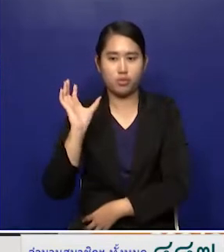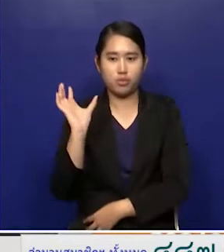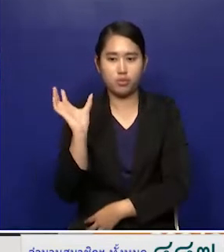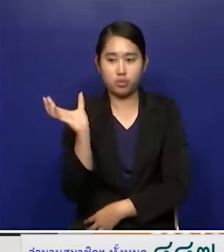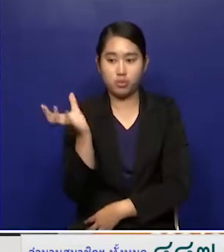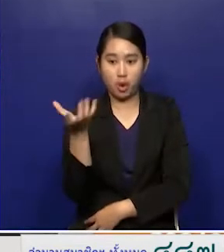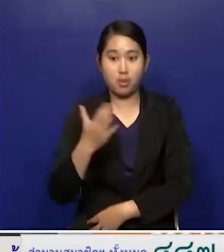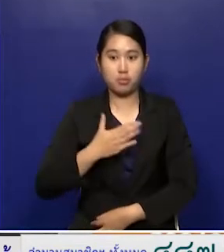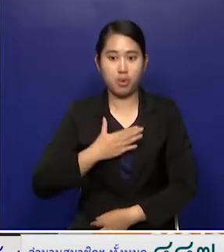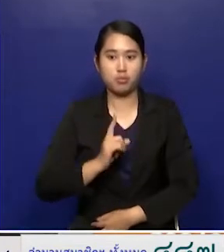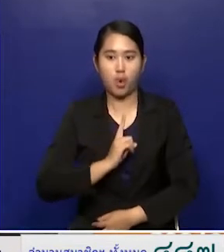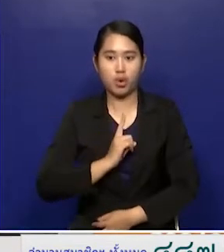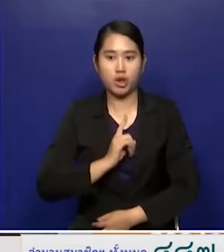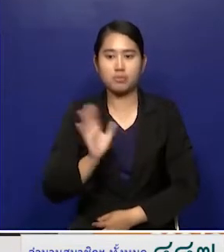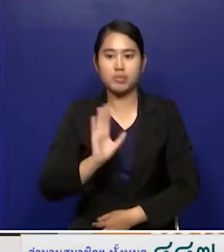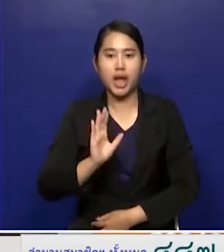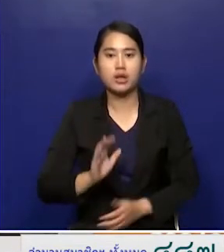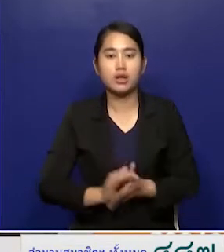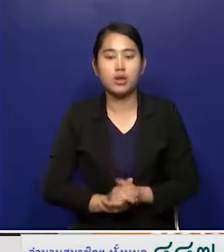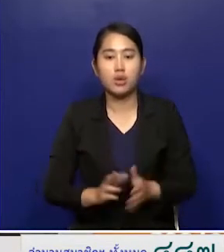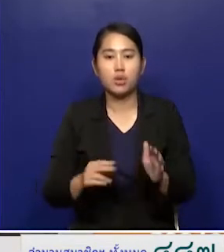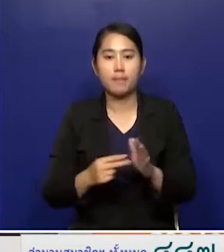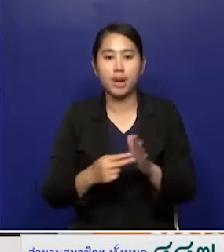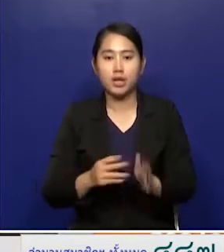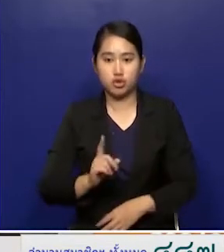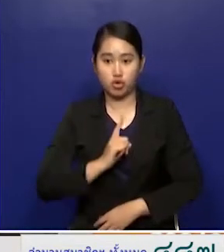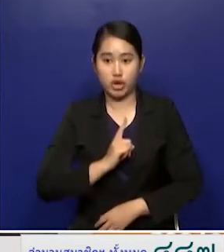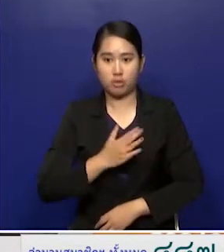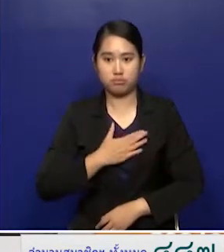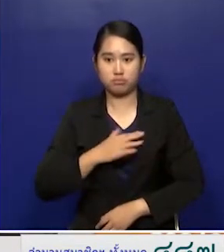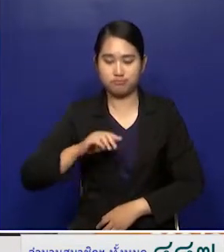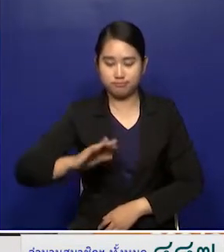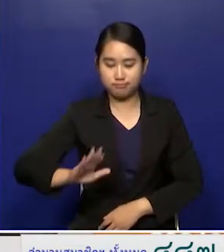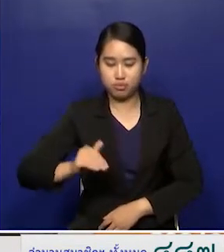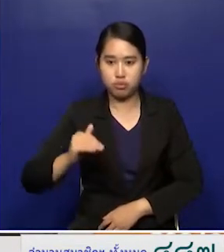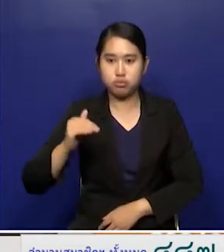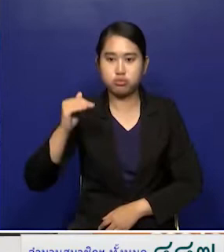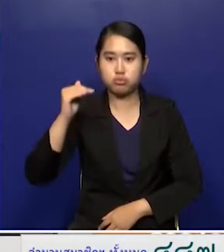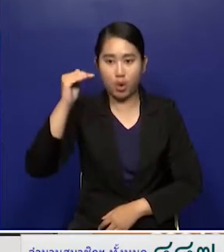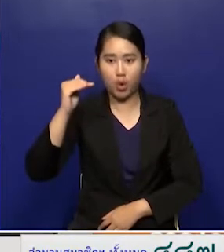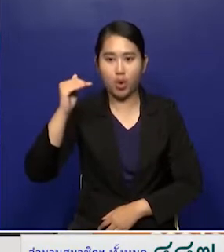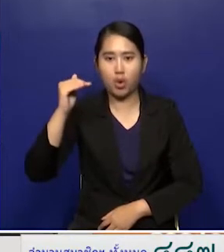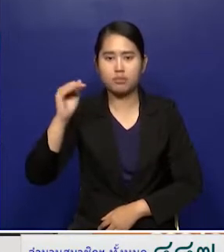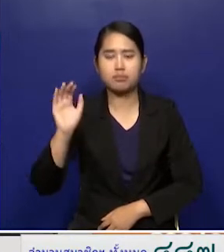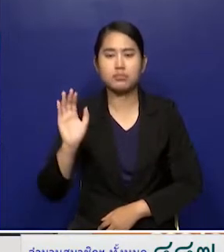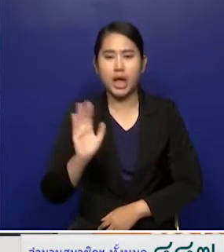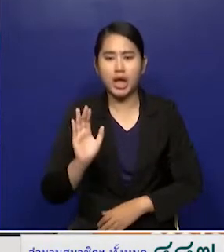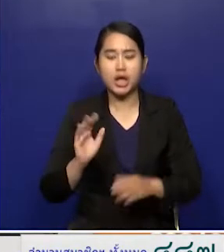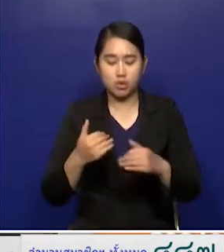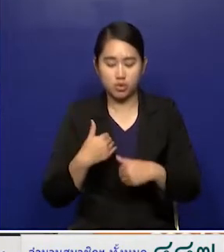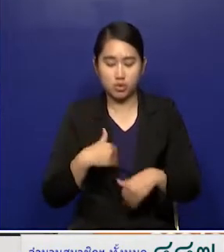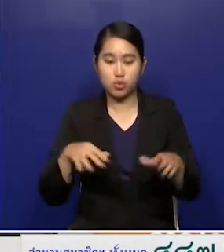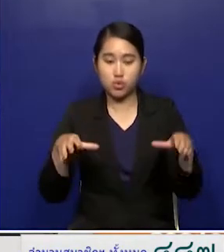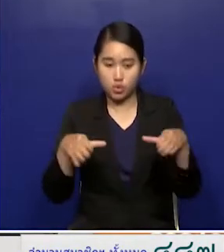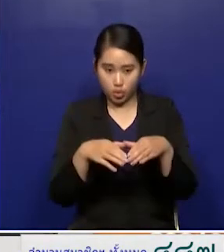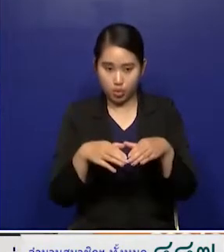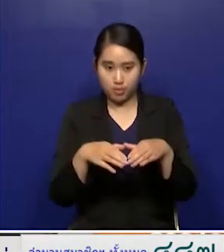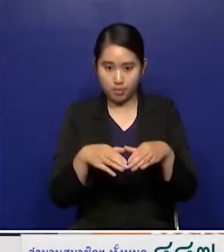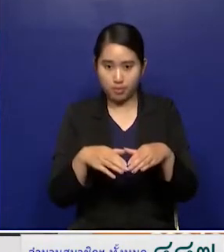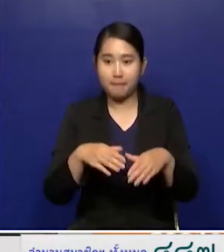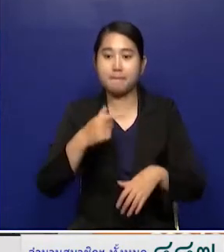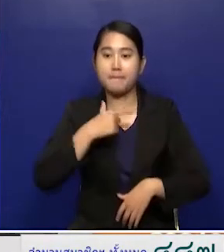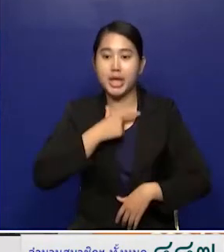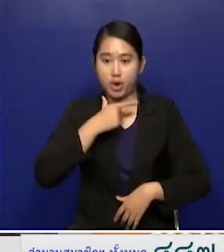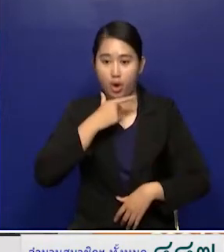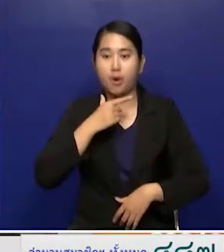ผมเพีงคนเดียวนะครับที่มาเติบโตและใช้ชีวในเมืองพี่น้ชาิพัธของผมอกหลายคนเข้ามาอยู่ใ